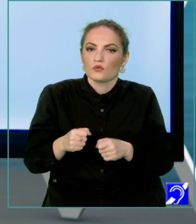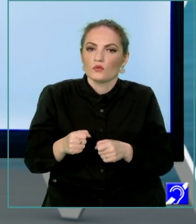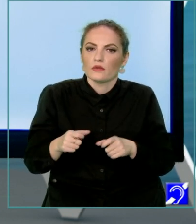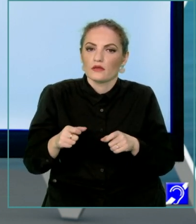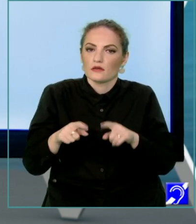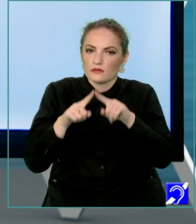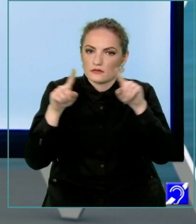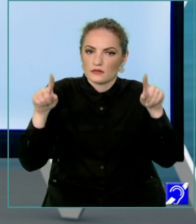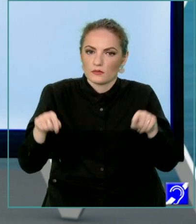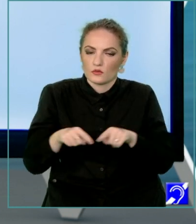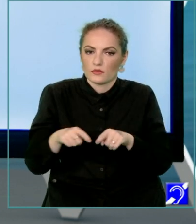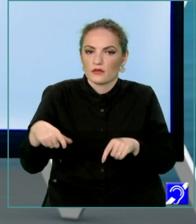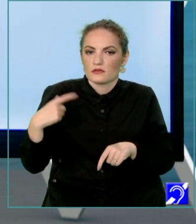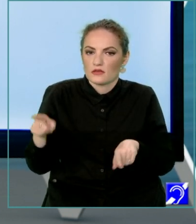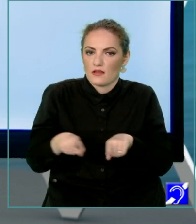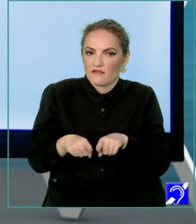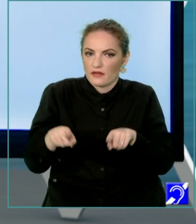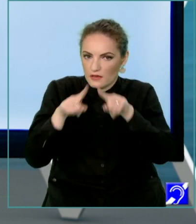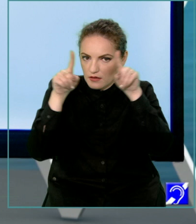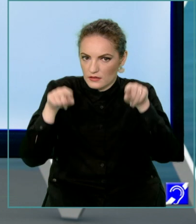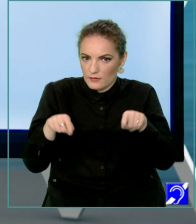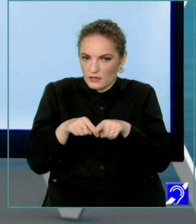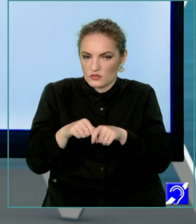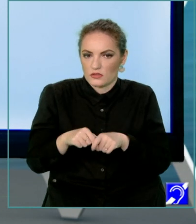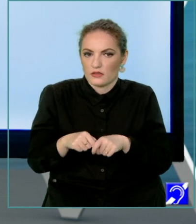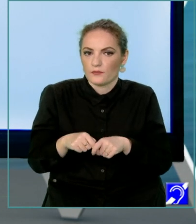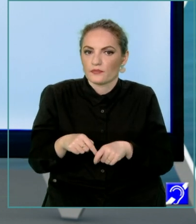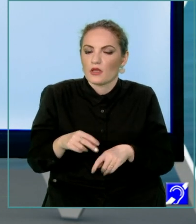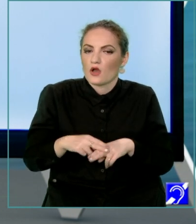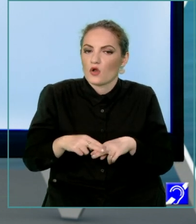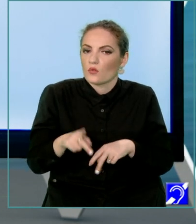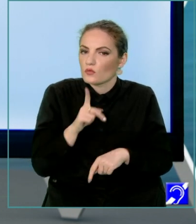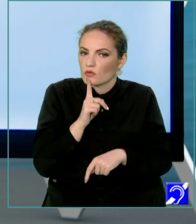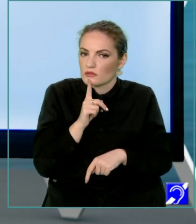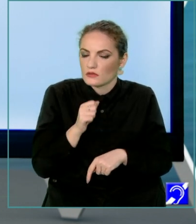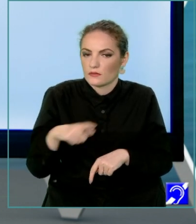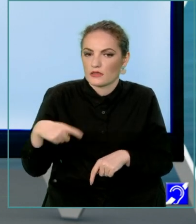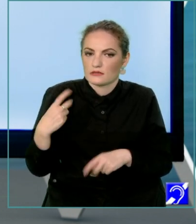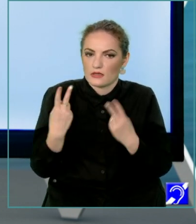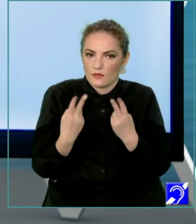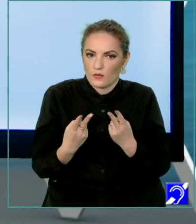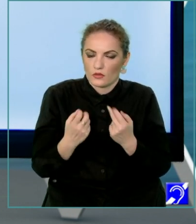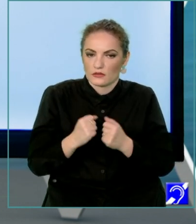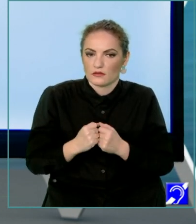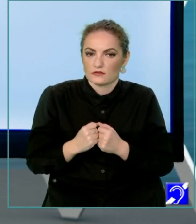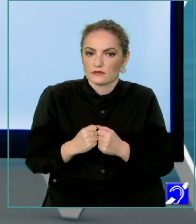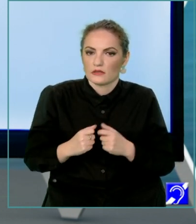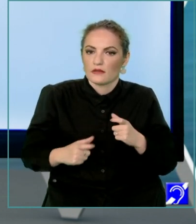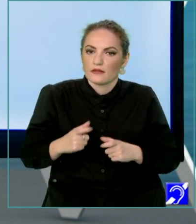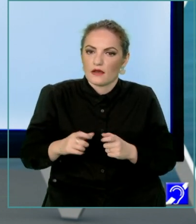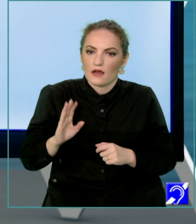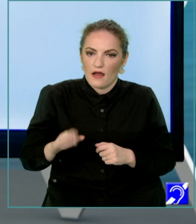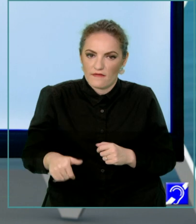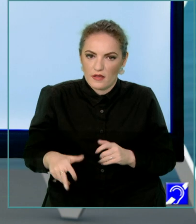ceea ce vedeți notarea este importantă dacă ne sunt date opt litere a b